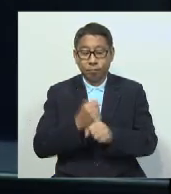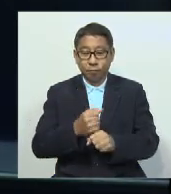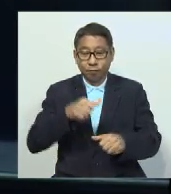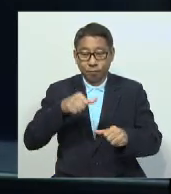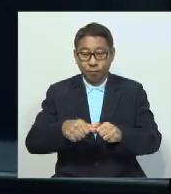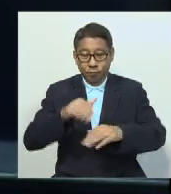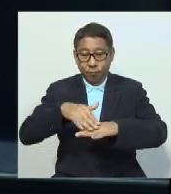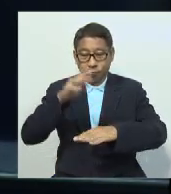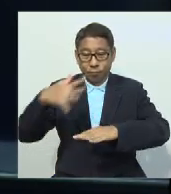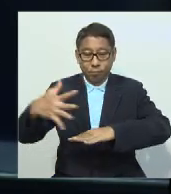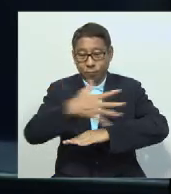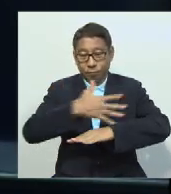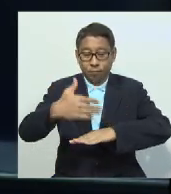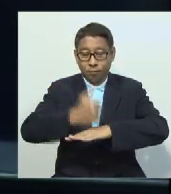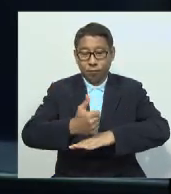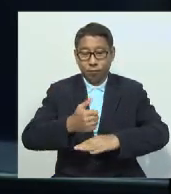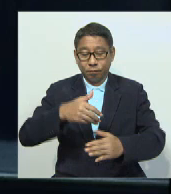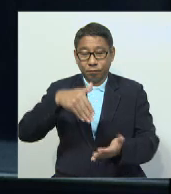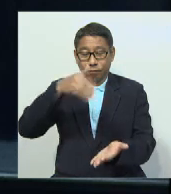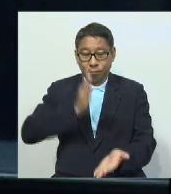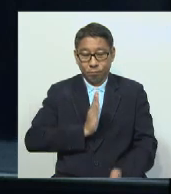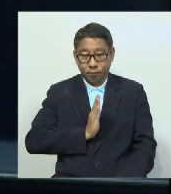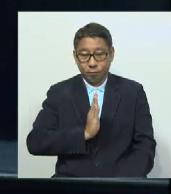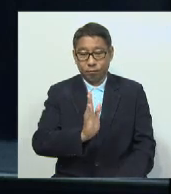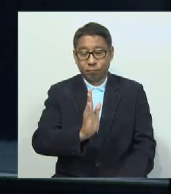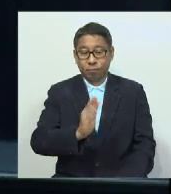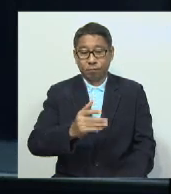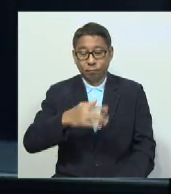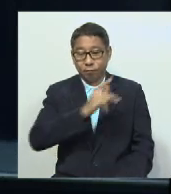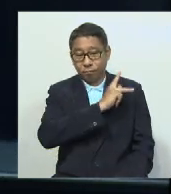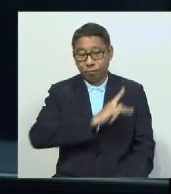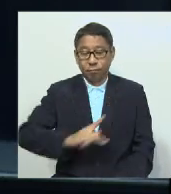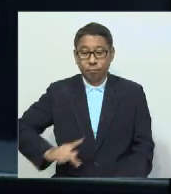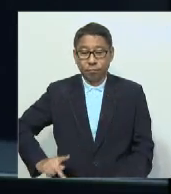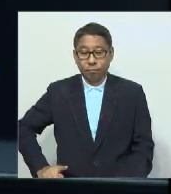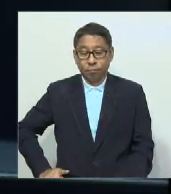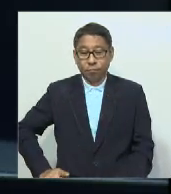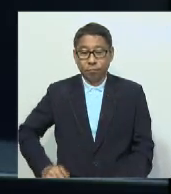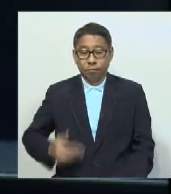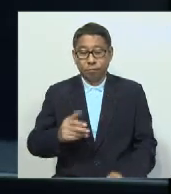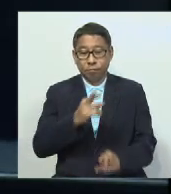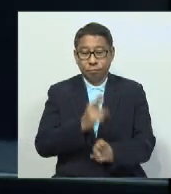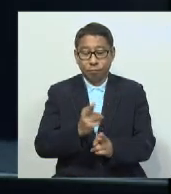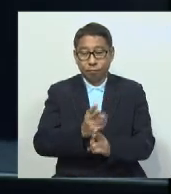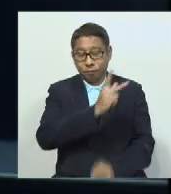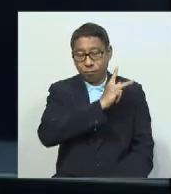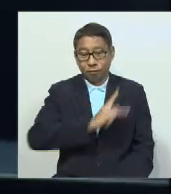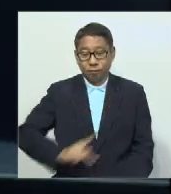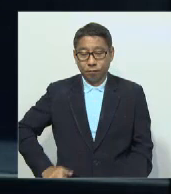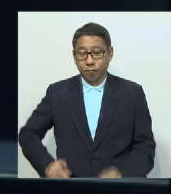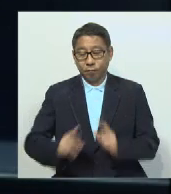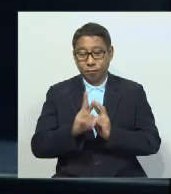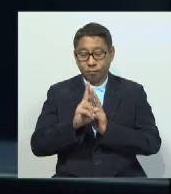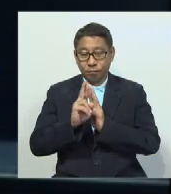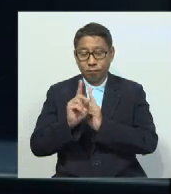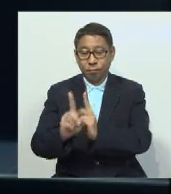อยู่เหนือการเมืองและความเป็นกลางทางการเมืองของพระมหากษัตริย์เพื่อรักษาไว้ซึ่งสถาบันพระมหากษัตริย์ตามรัฐธรรมนูญม